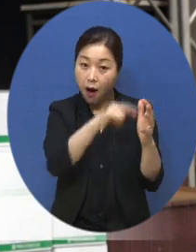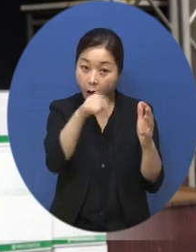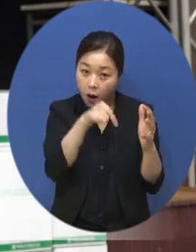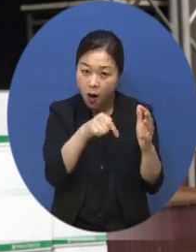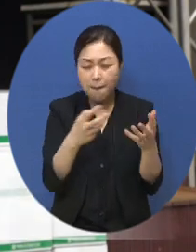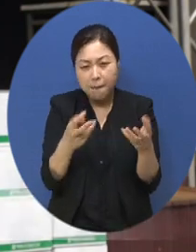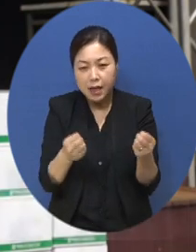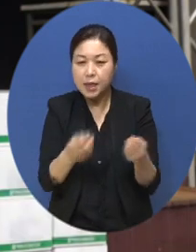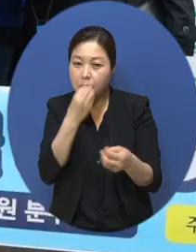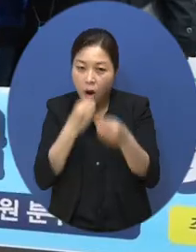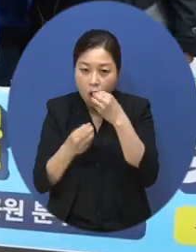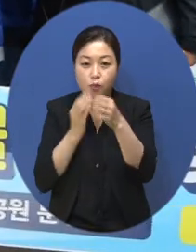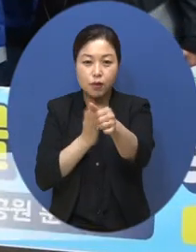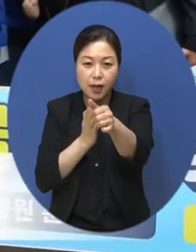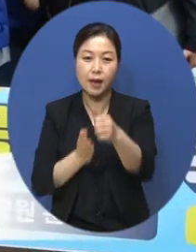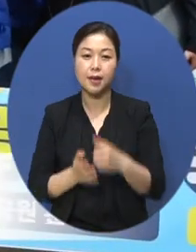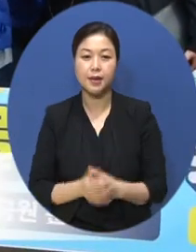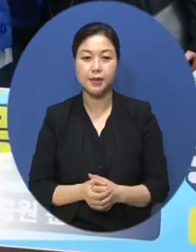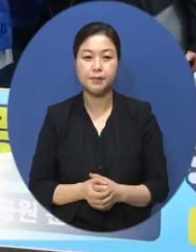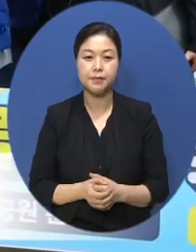사랑해 주세요. 감사합니다.